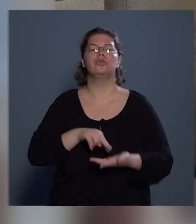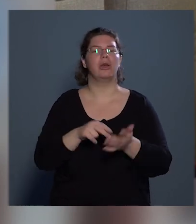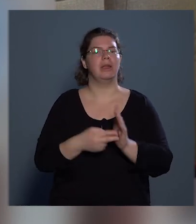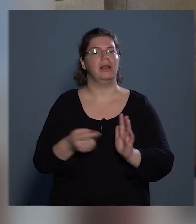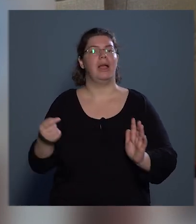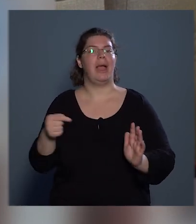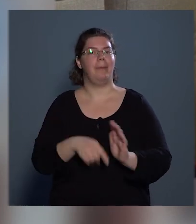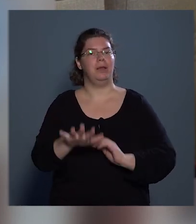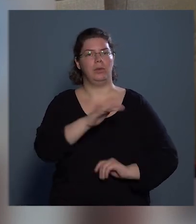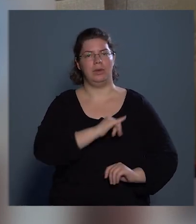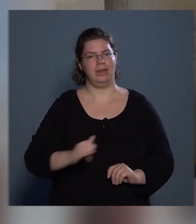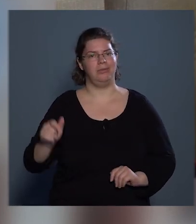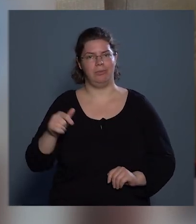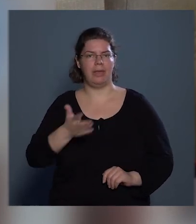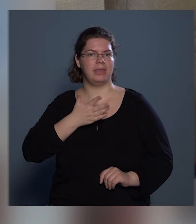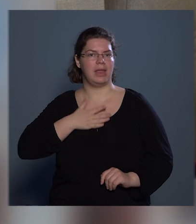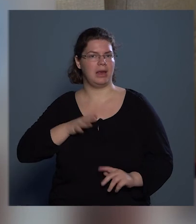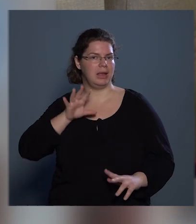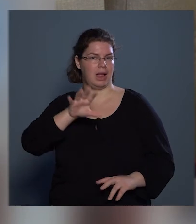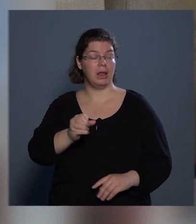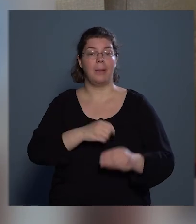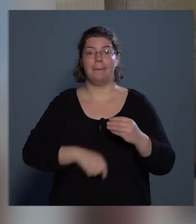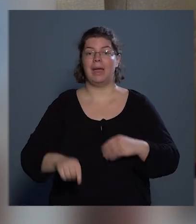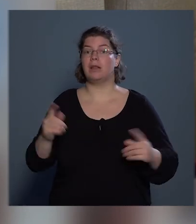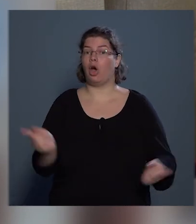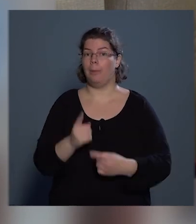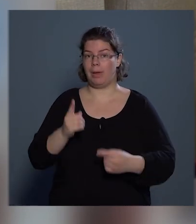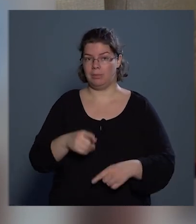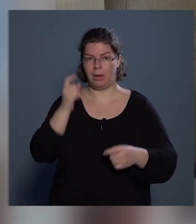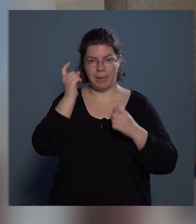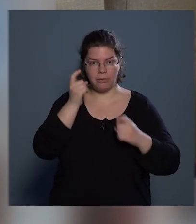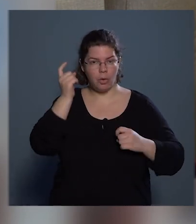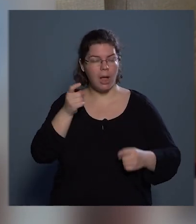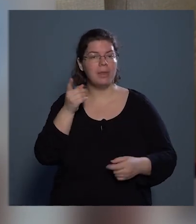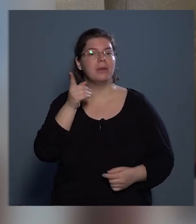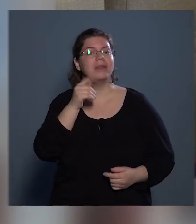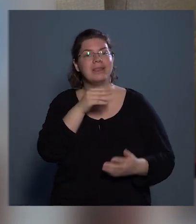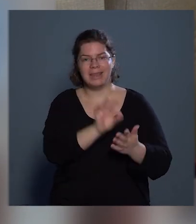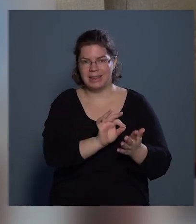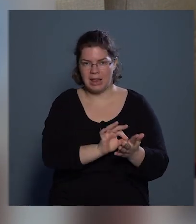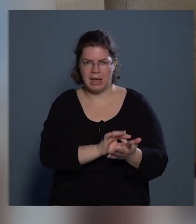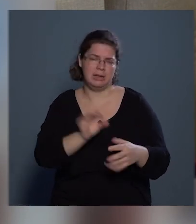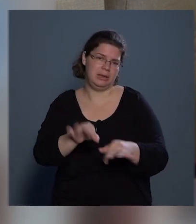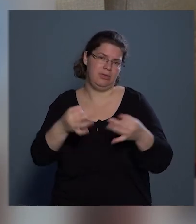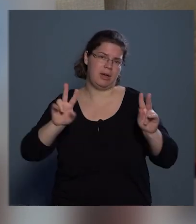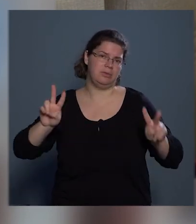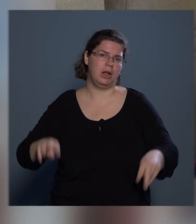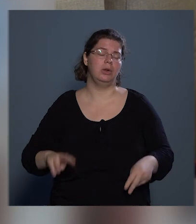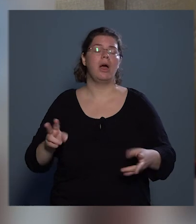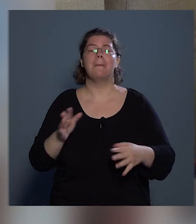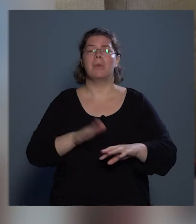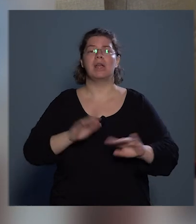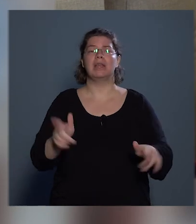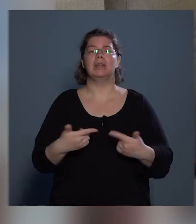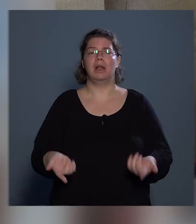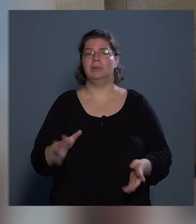öt esztendőben szeretnénk elérni. Mert a kampányban megfogalmazott tételek nyilvánvalóan maradéktalanul nem